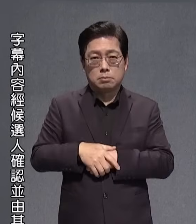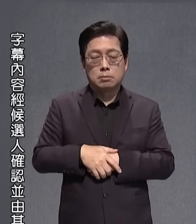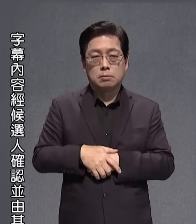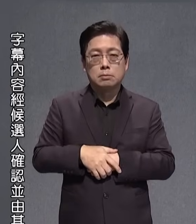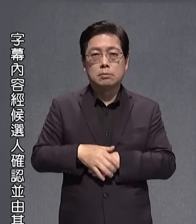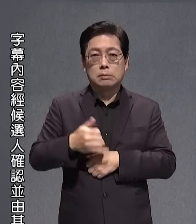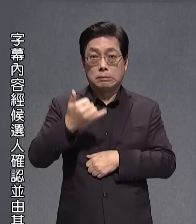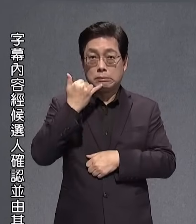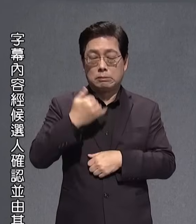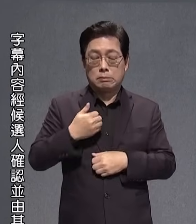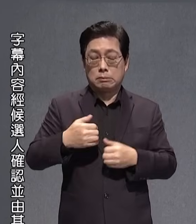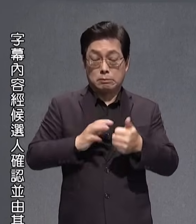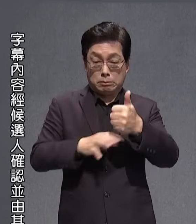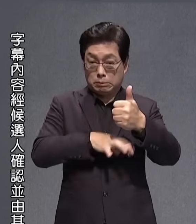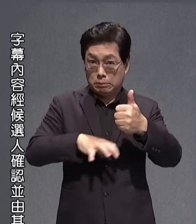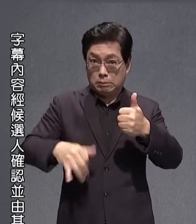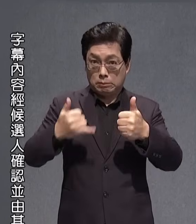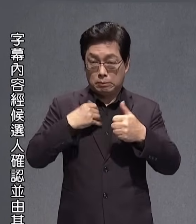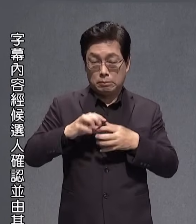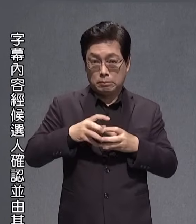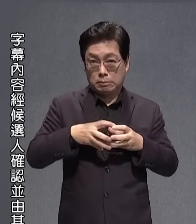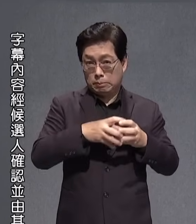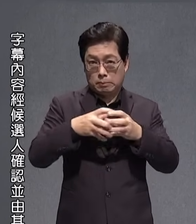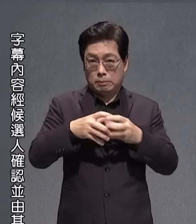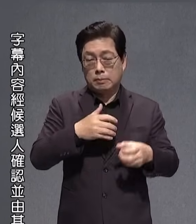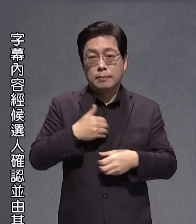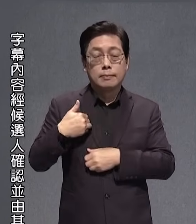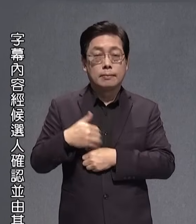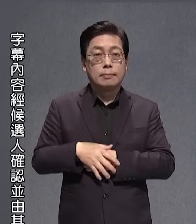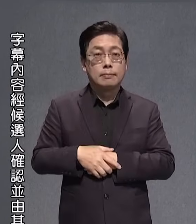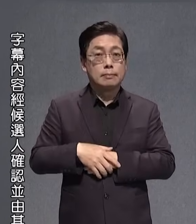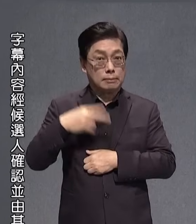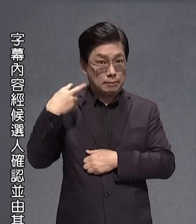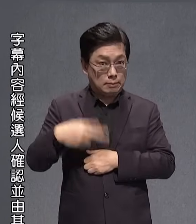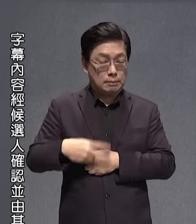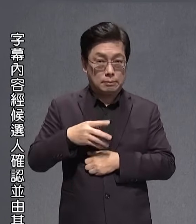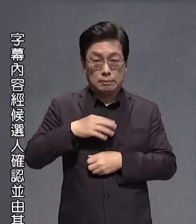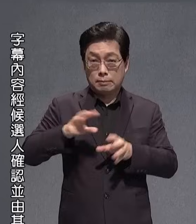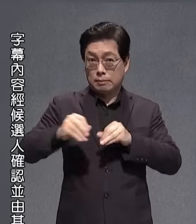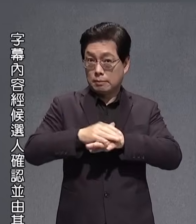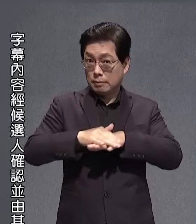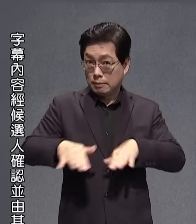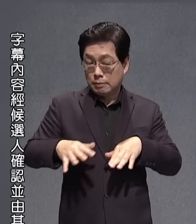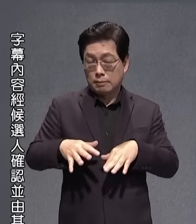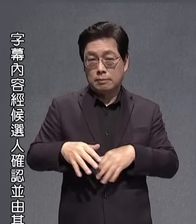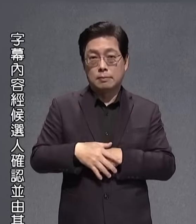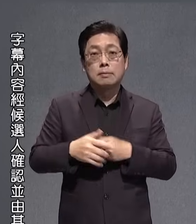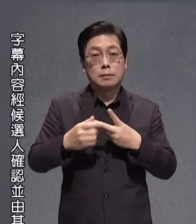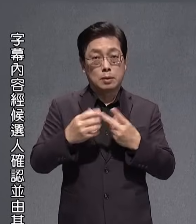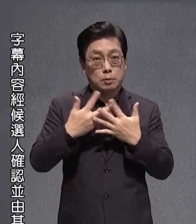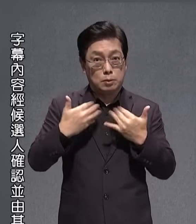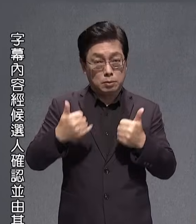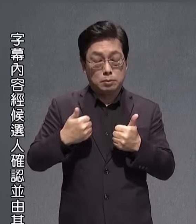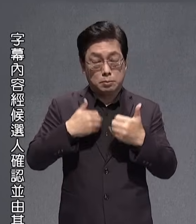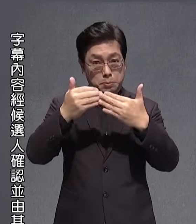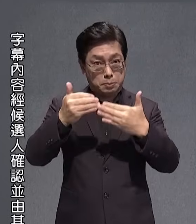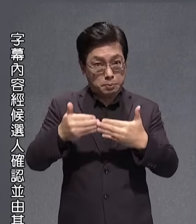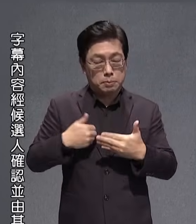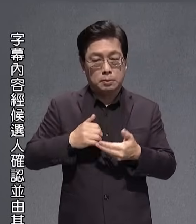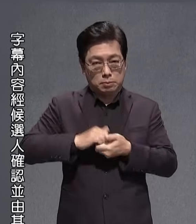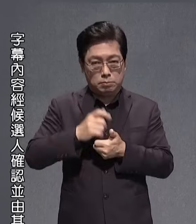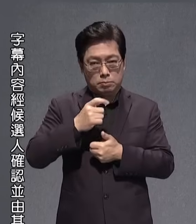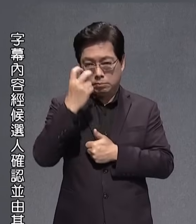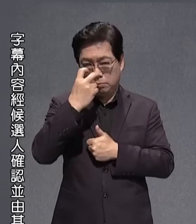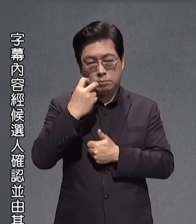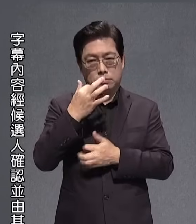个部会能够紧密在一起，而且在治安的掌控上，在网络的查核上，爱过